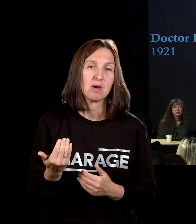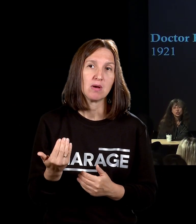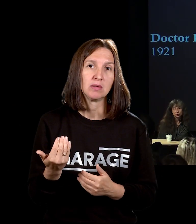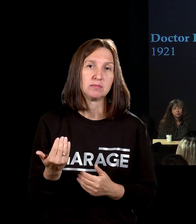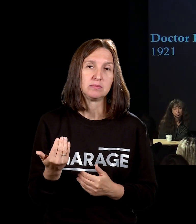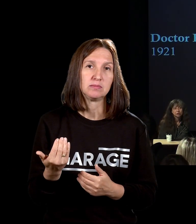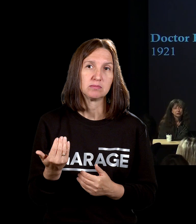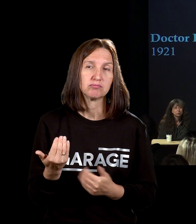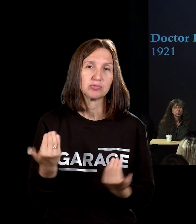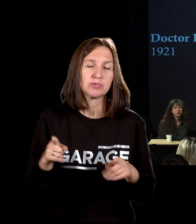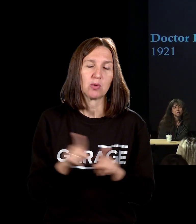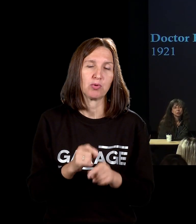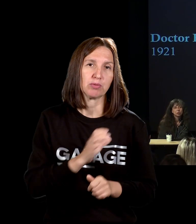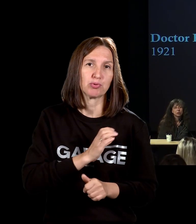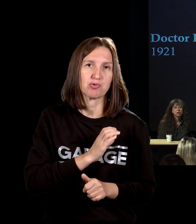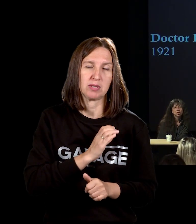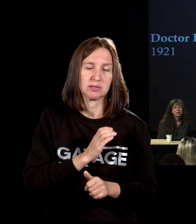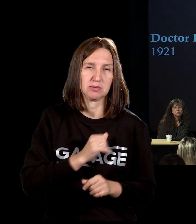была заказчиком портретов,